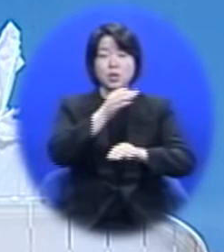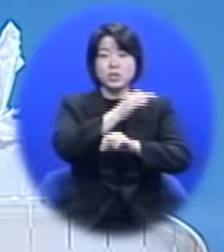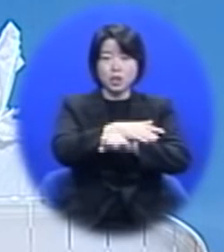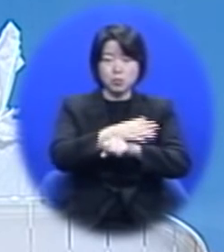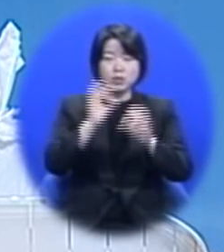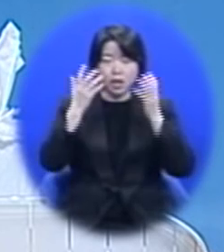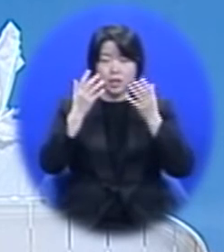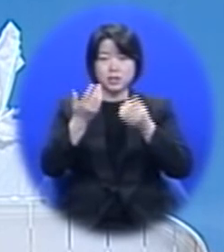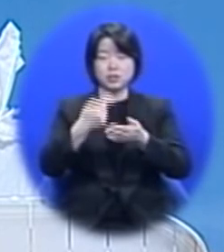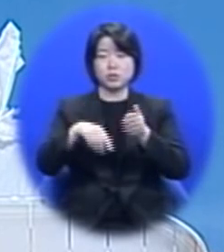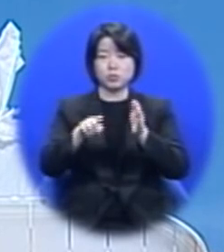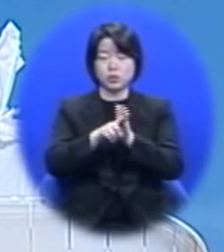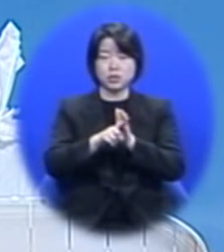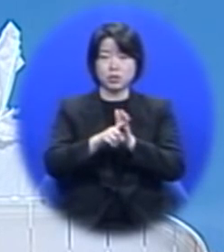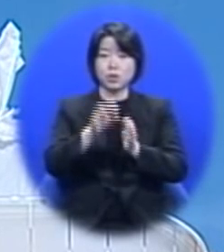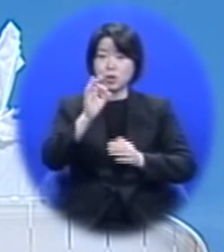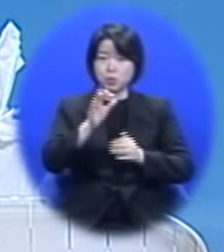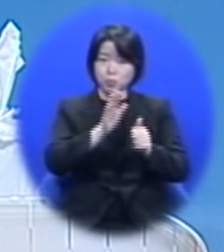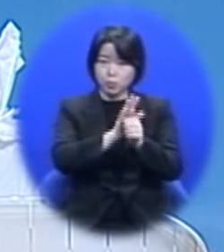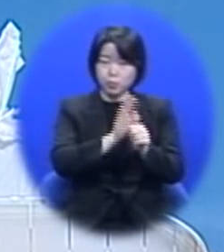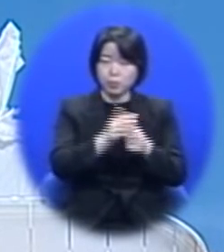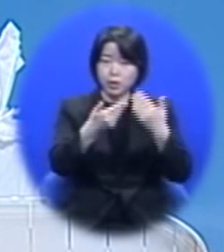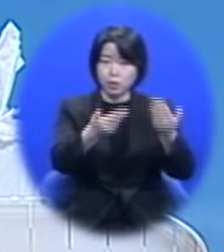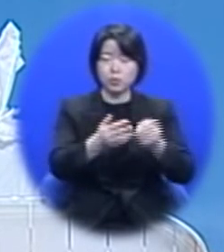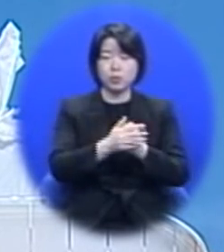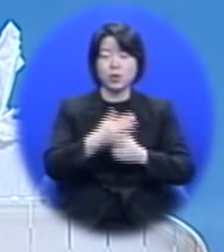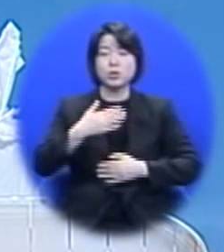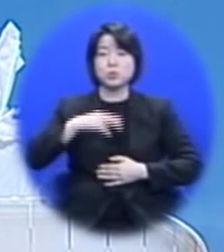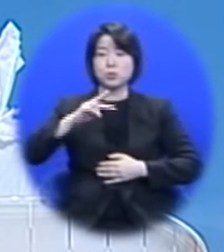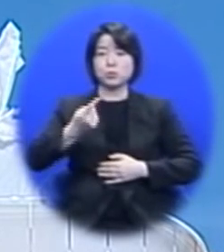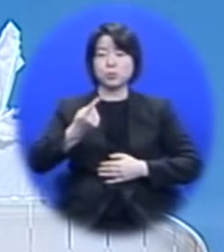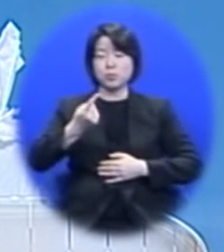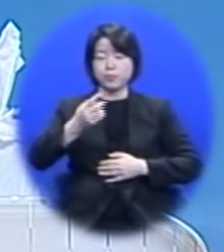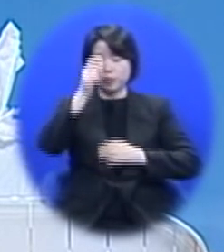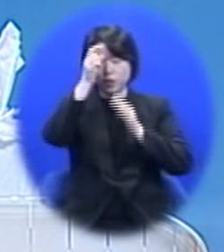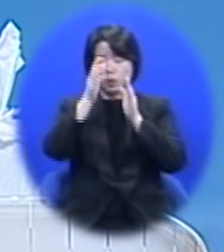보내시고 또 저 또한 도울 수 있기를 기도하게 하셨습니다.